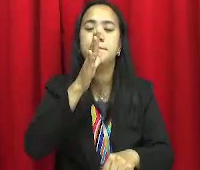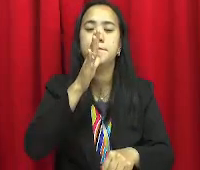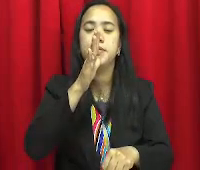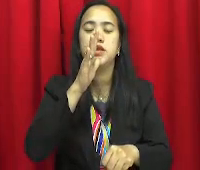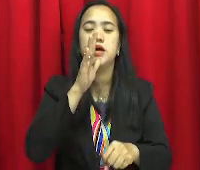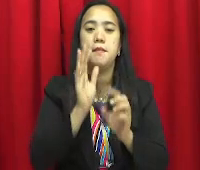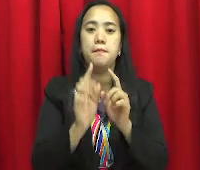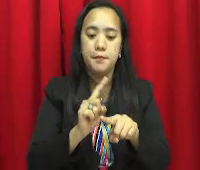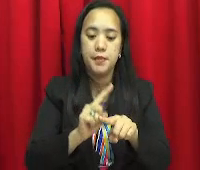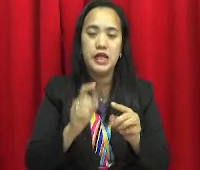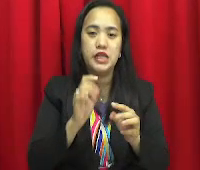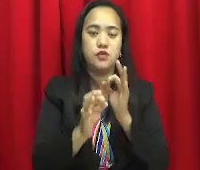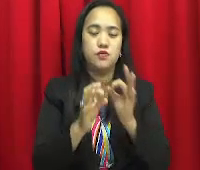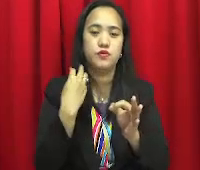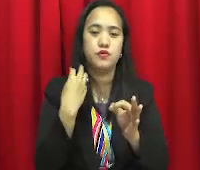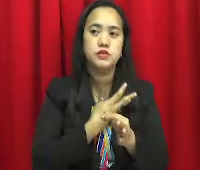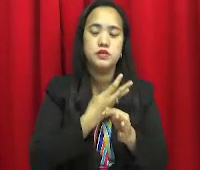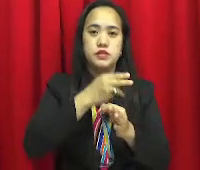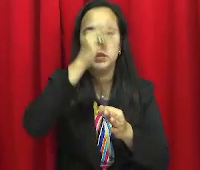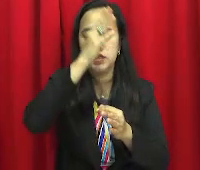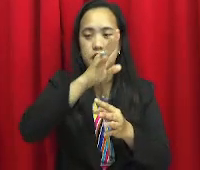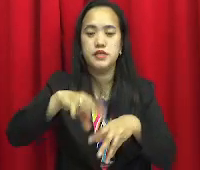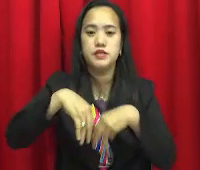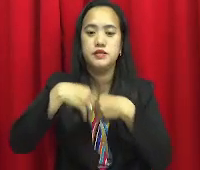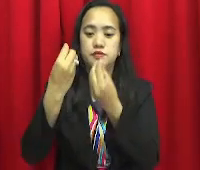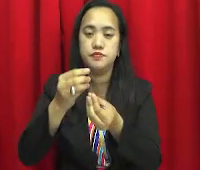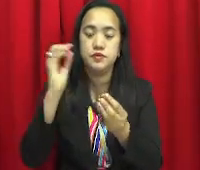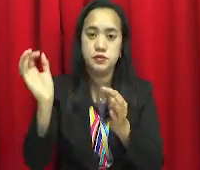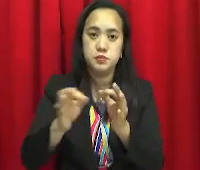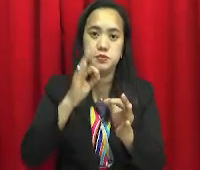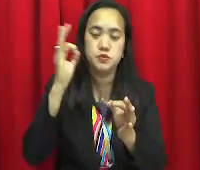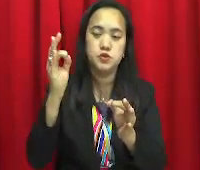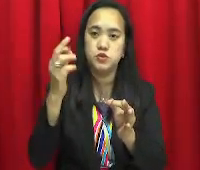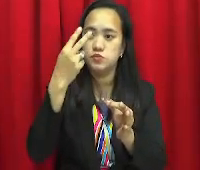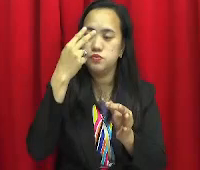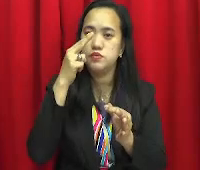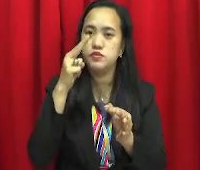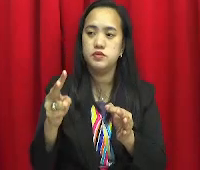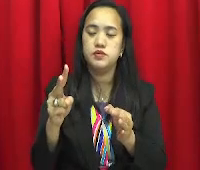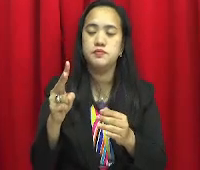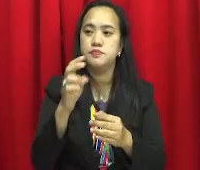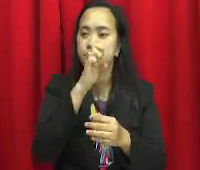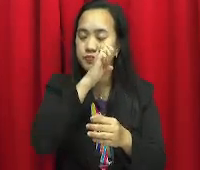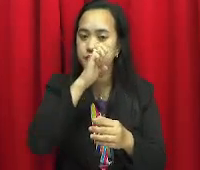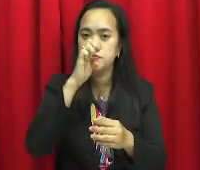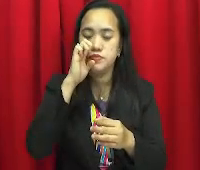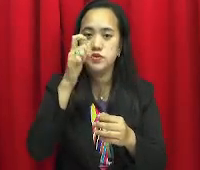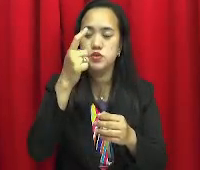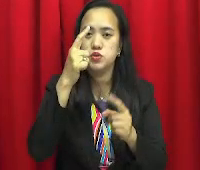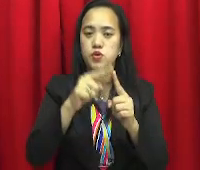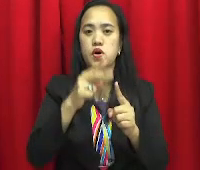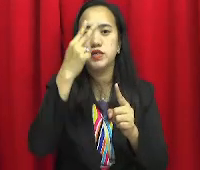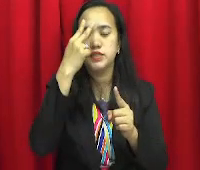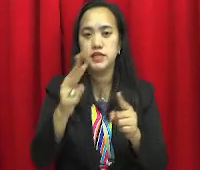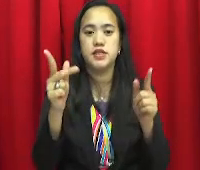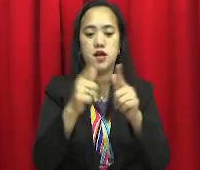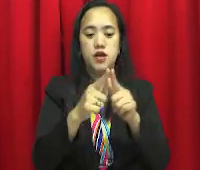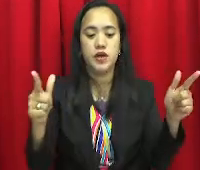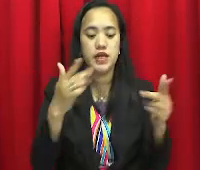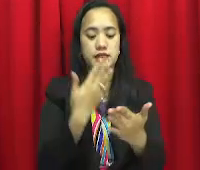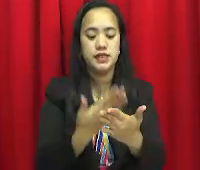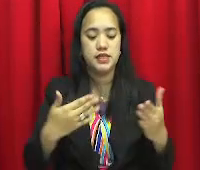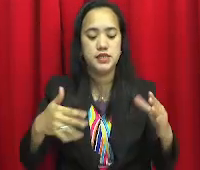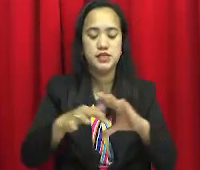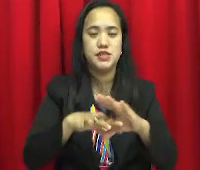just obey God, He will give us the spiritual eyes to see the great things He has for us. And most of